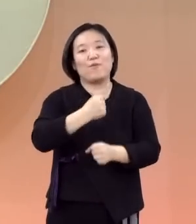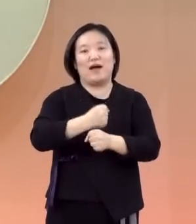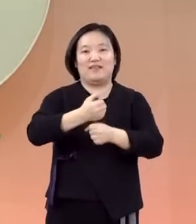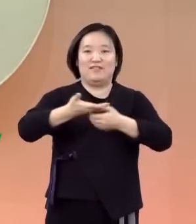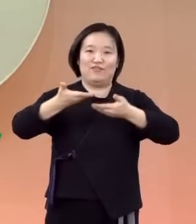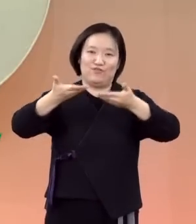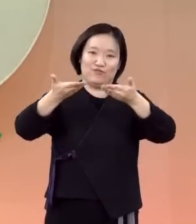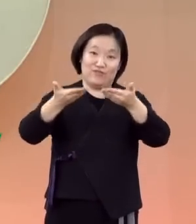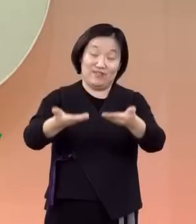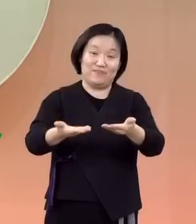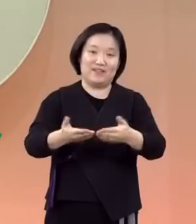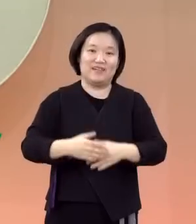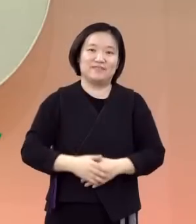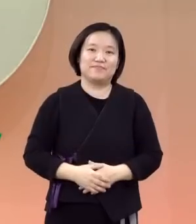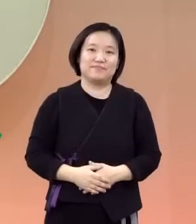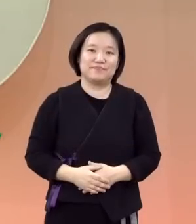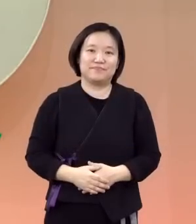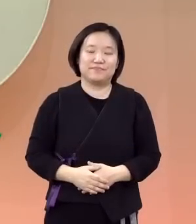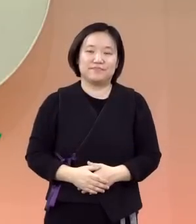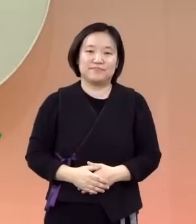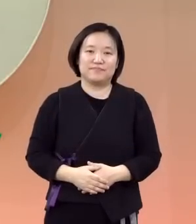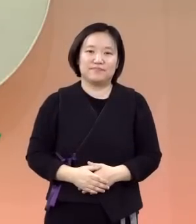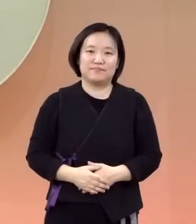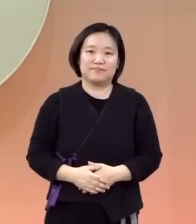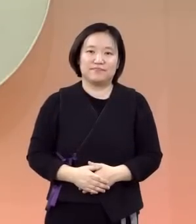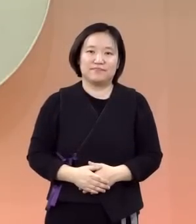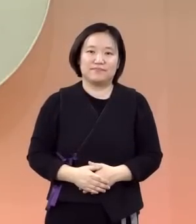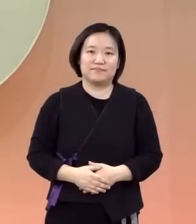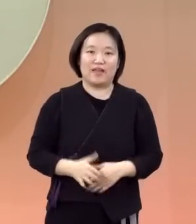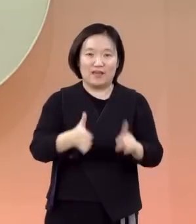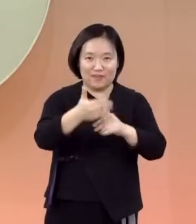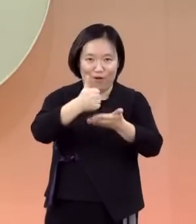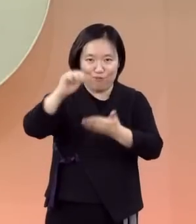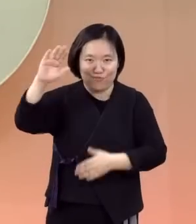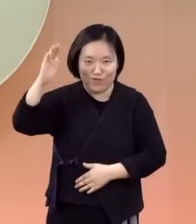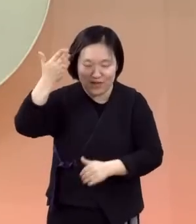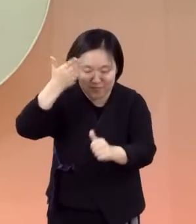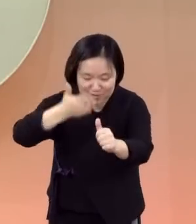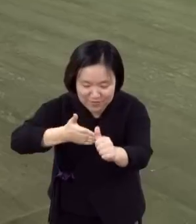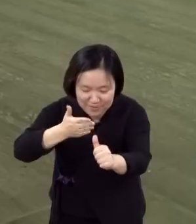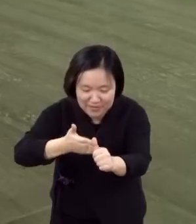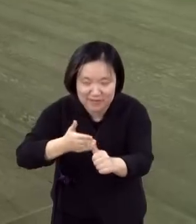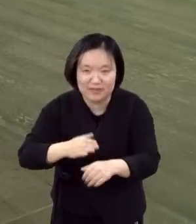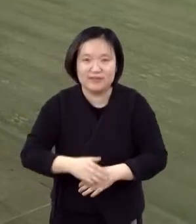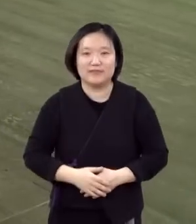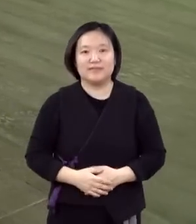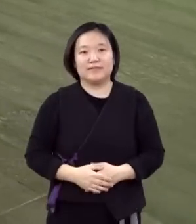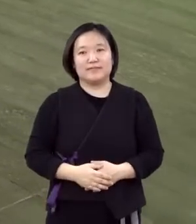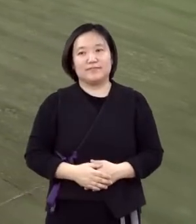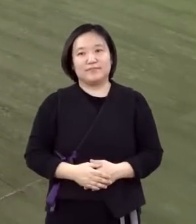진정한행복의길로인도할것입니다.여러분모두 부처의경지에이르기를바랍니다.그.